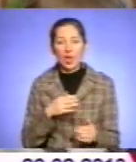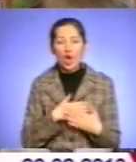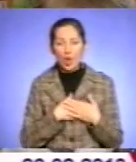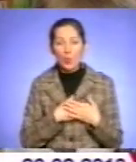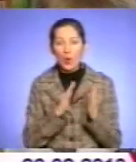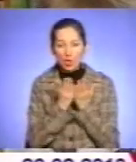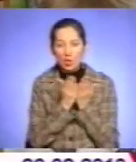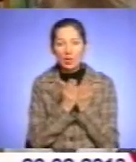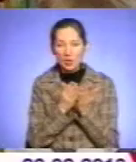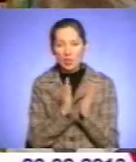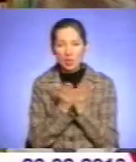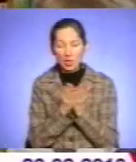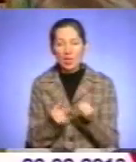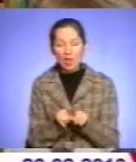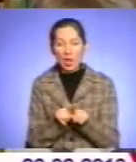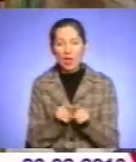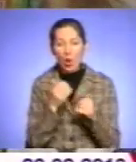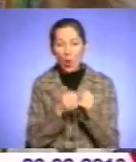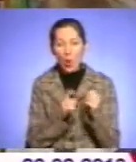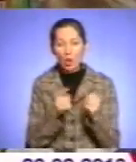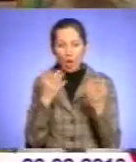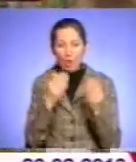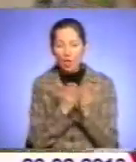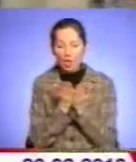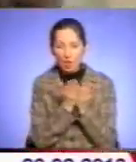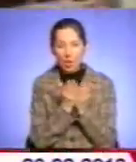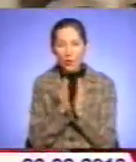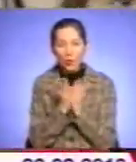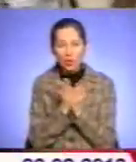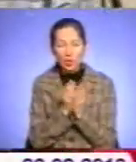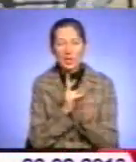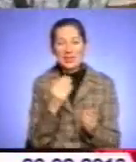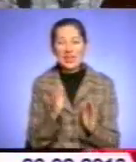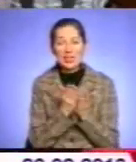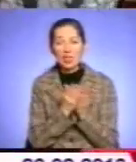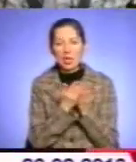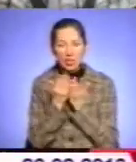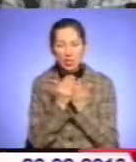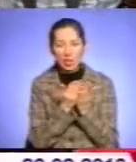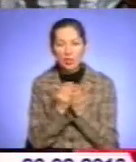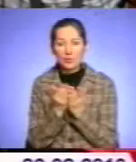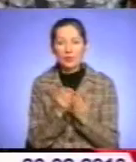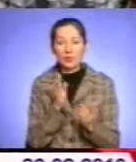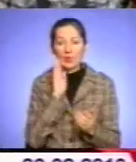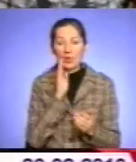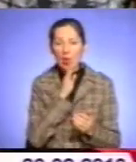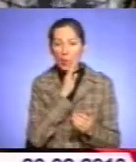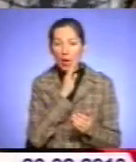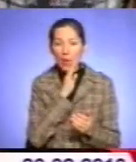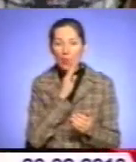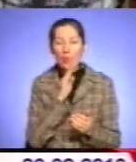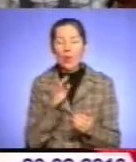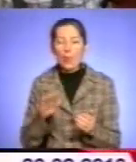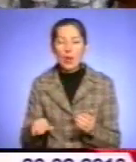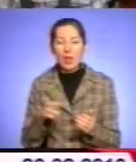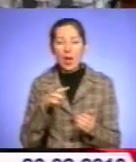книжки? Так. Так, ми кожного дня читаємо книжки, правда? А які ти книжечки читаєш? Мала Баба Яга.